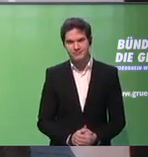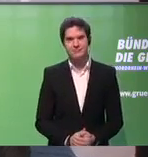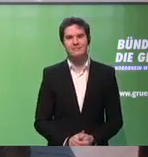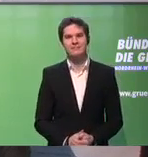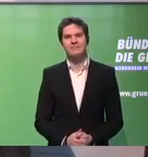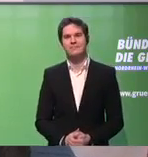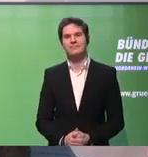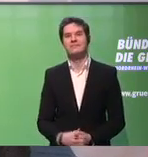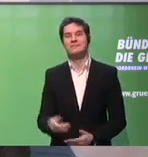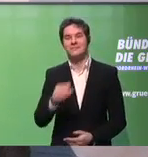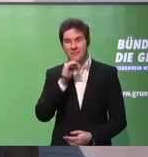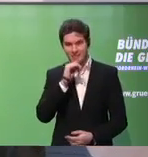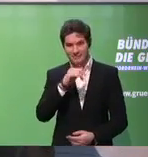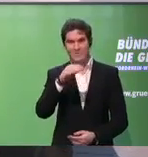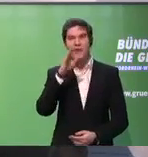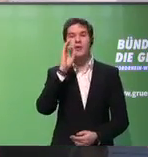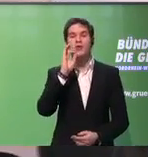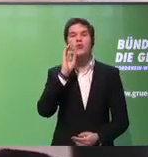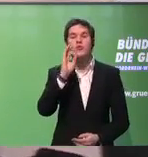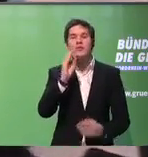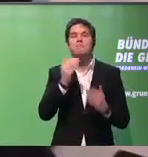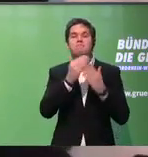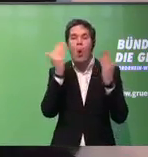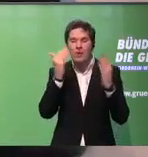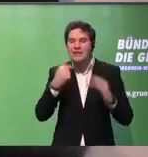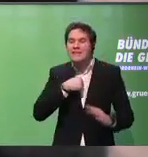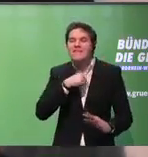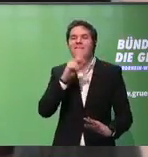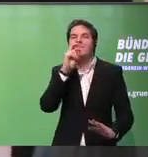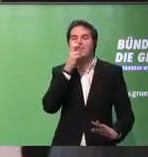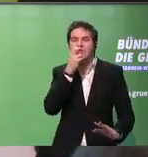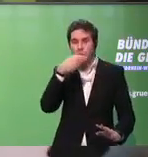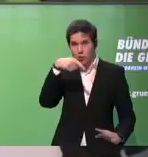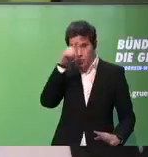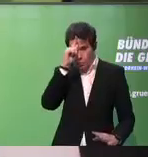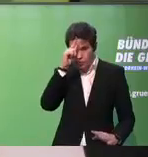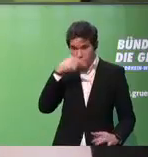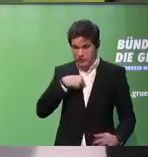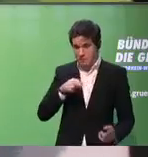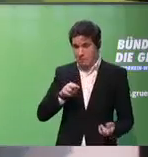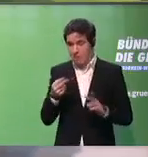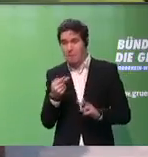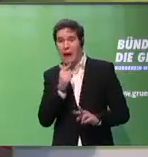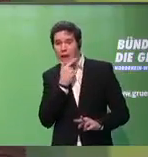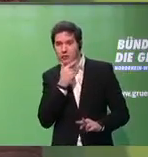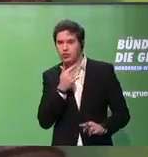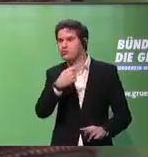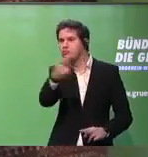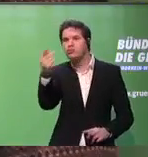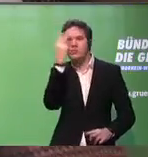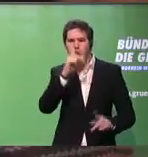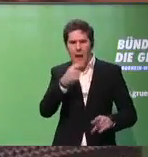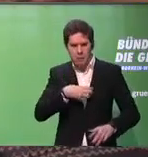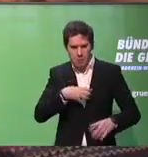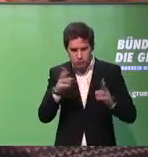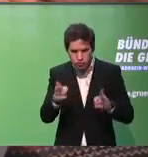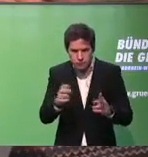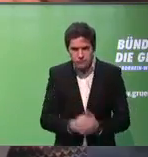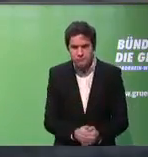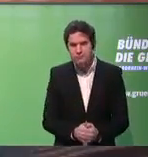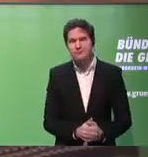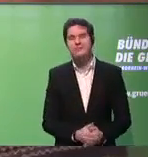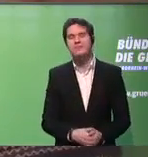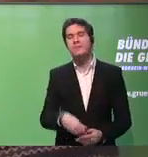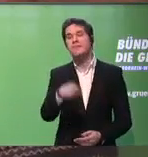Guten Morgen. Ich werde auf Deutsch versuchen, aber dann, wenn ich auf Englisch switch, ist es kein Problem für euch, hoffe ich. Also ich